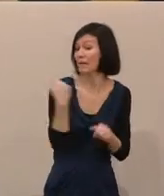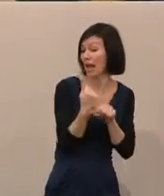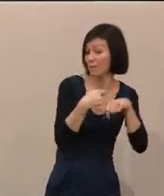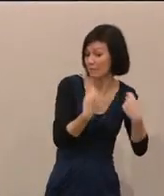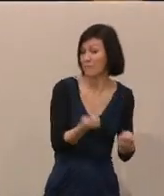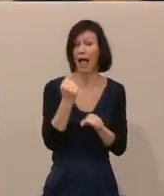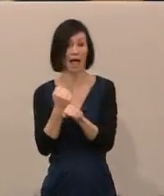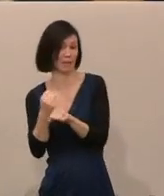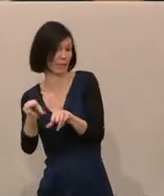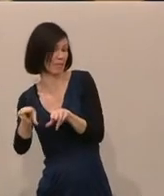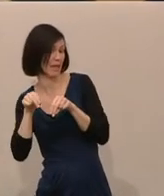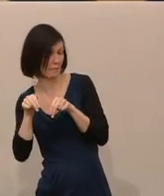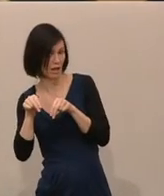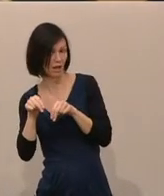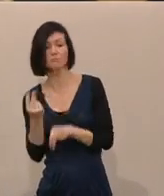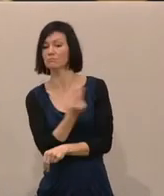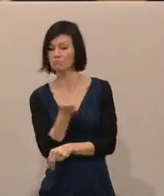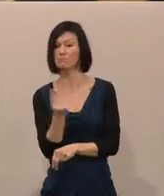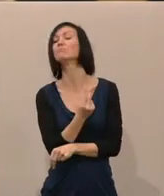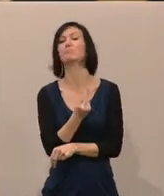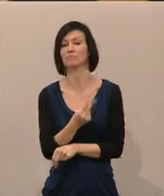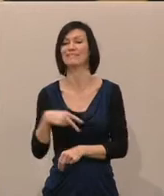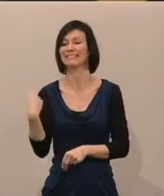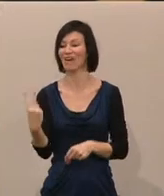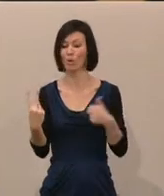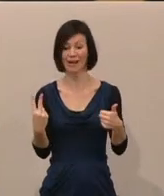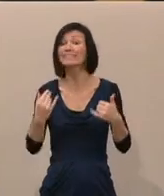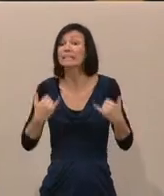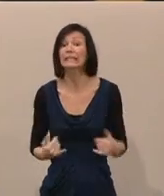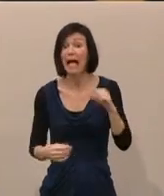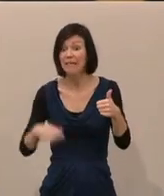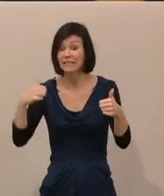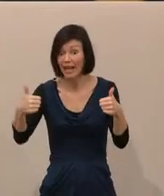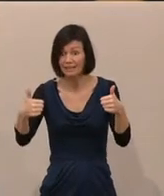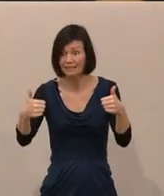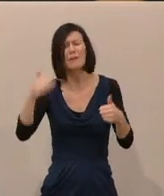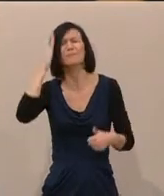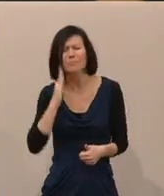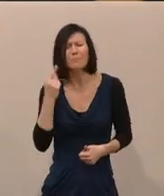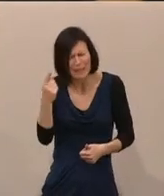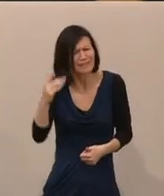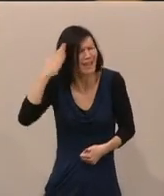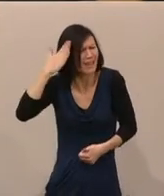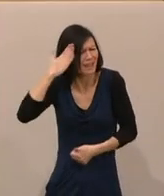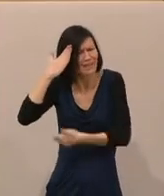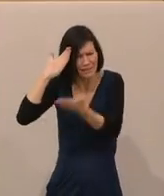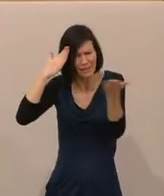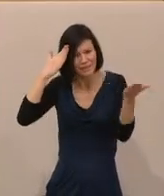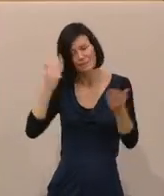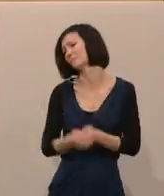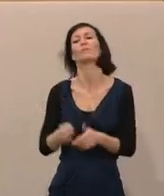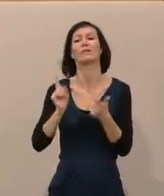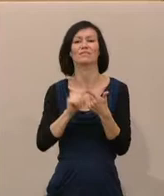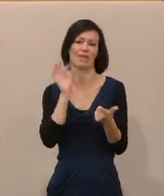und Arbeitgebern 2:1, jetzt 1:1. Nehmen Sie das bitte zur Kenntnis.